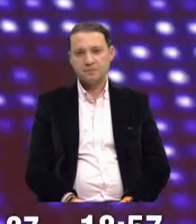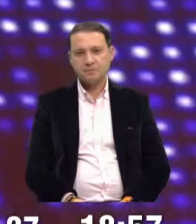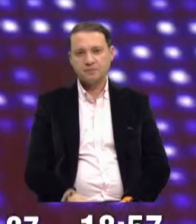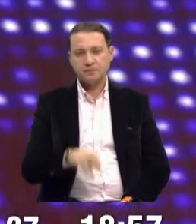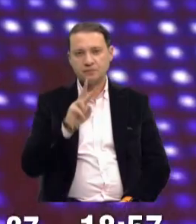görüldü